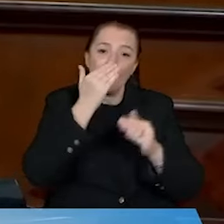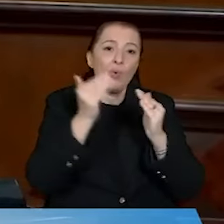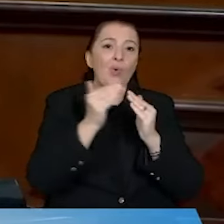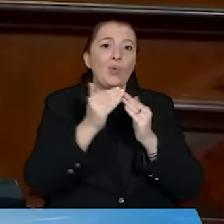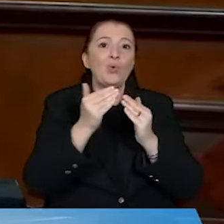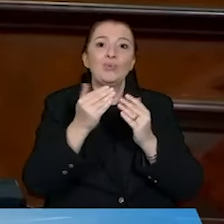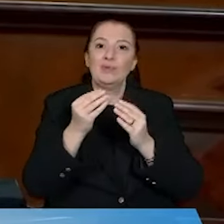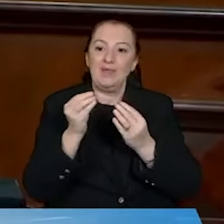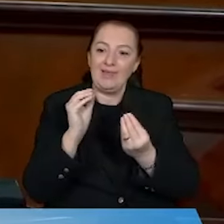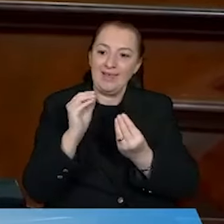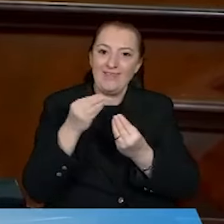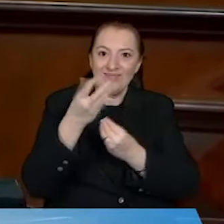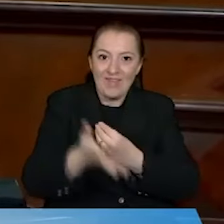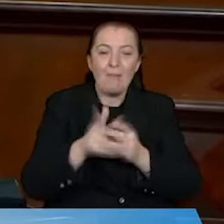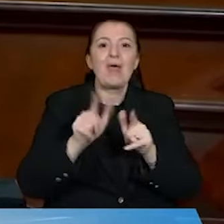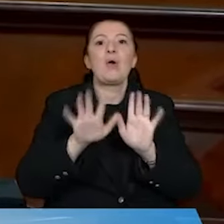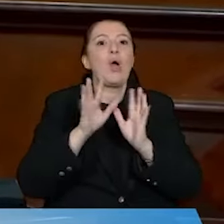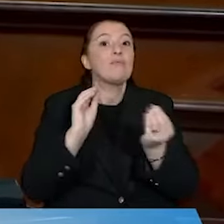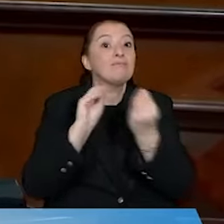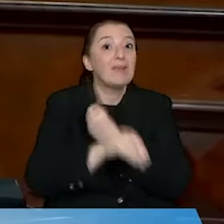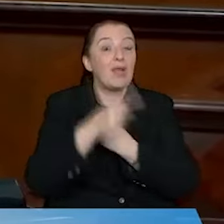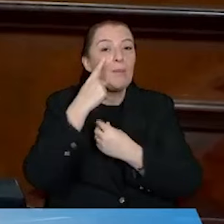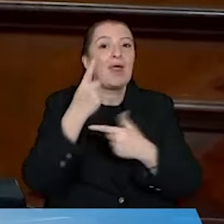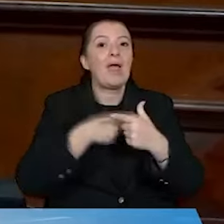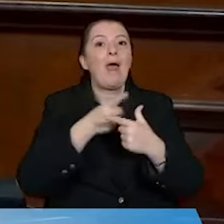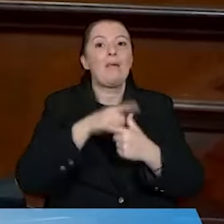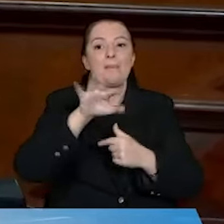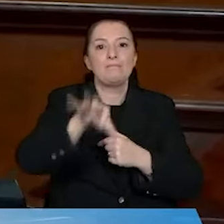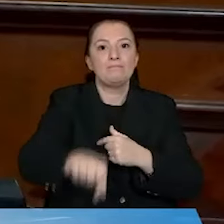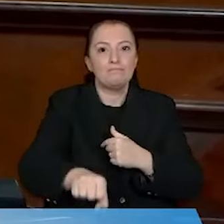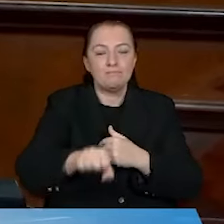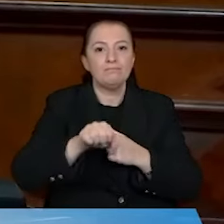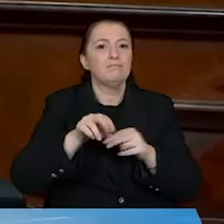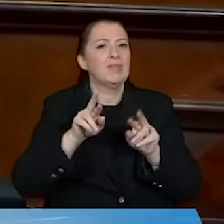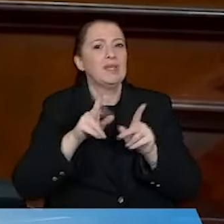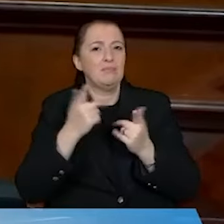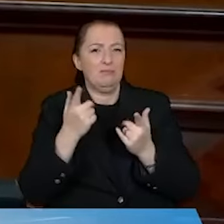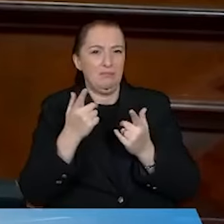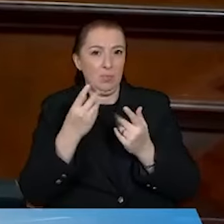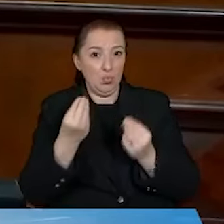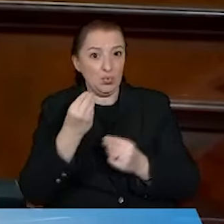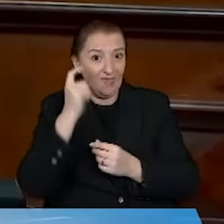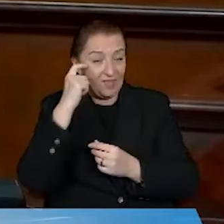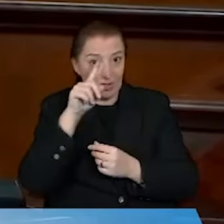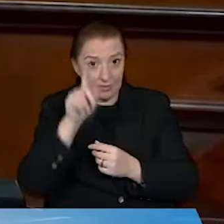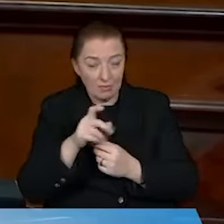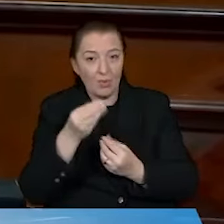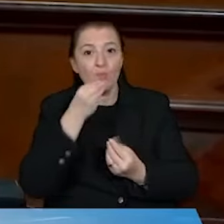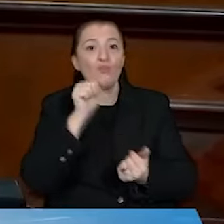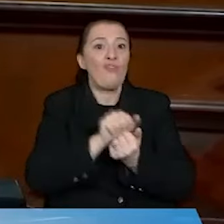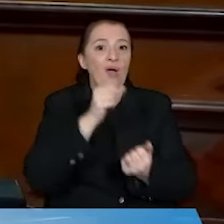yer tahsisi yaptırmaya? Ecri misili bir kiralama yöntemi olarak kullanmak ne de parlak bir fikir değil mi? Büfede